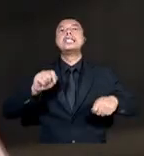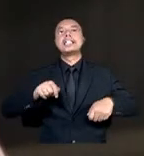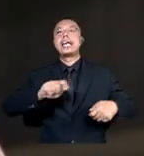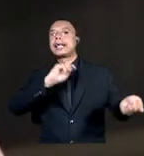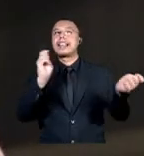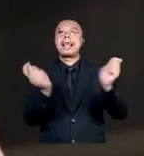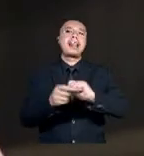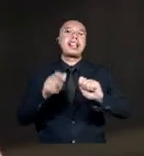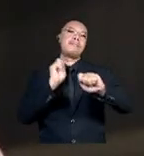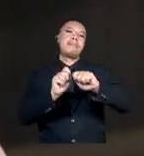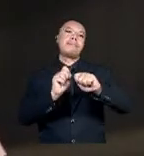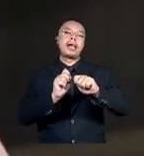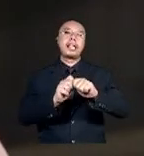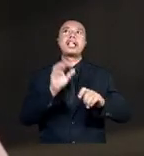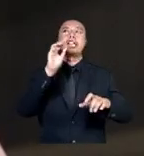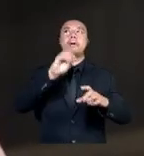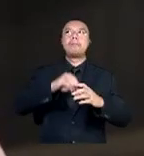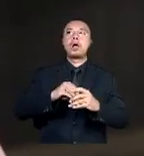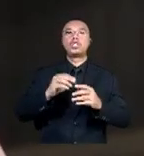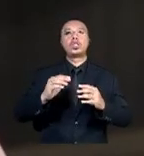buat. Untuk di kamar